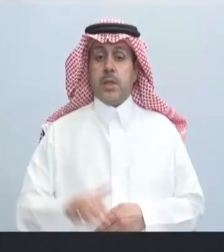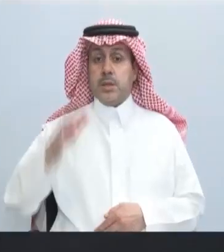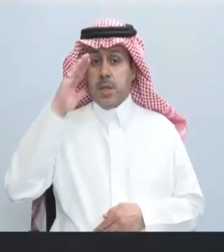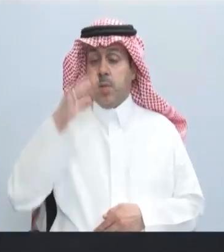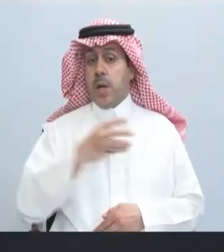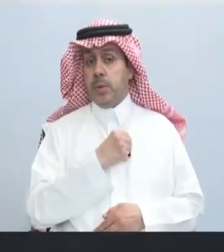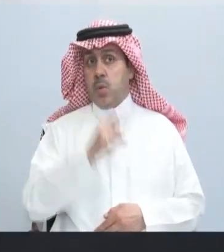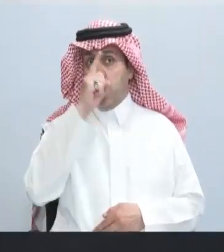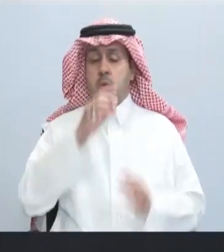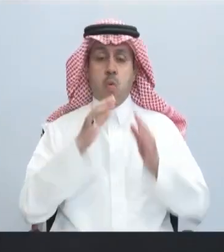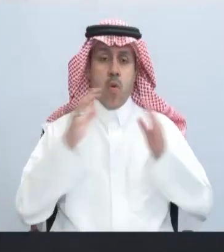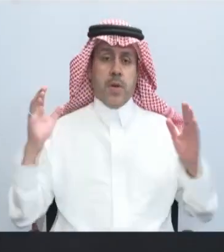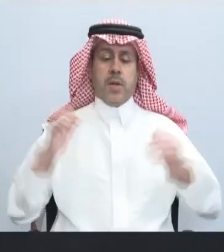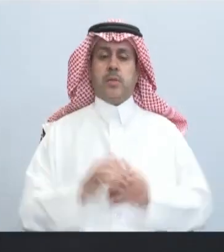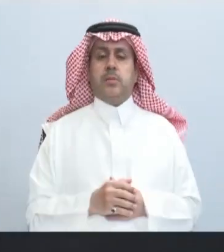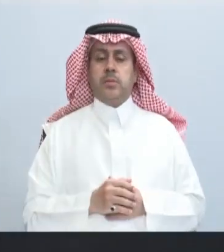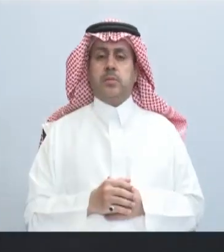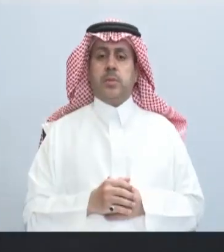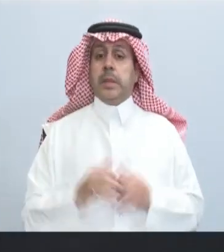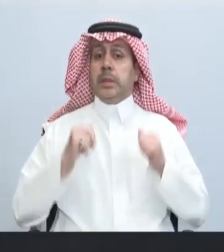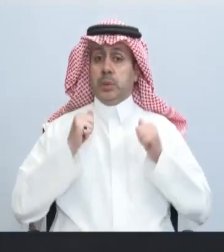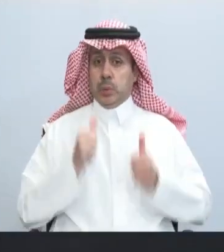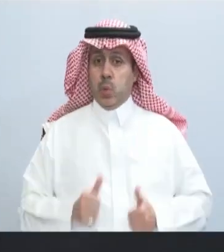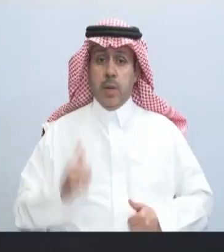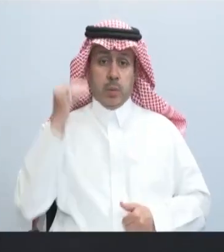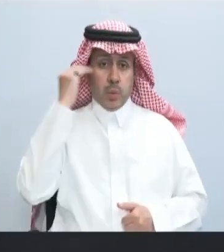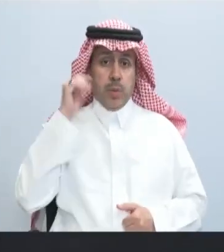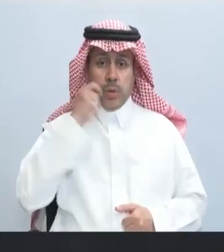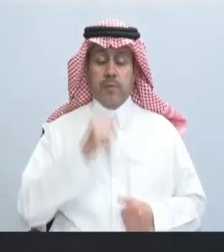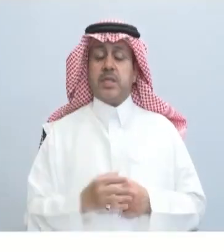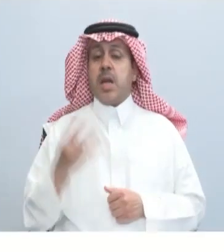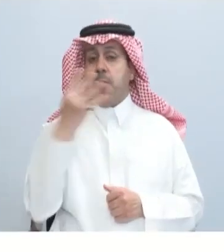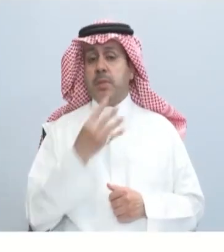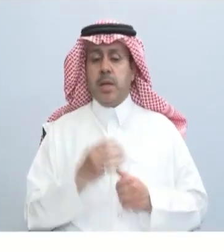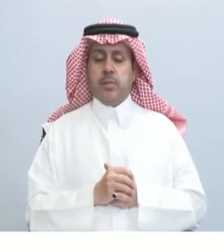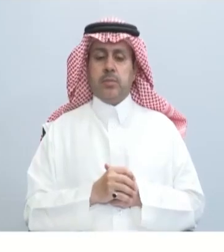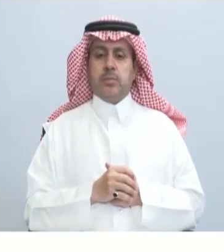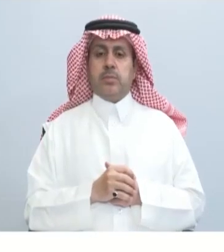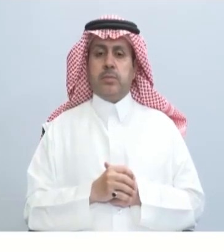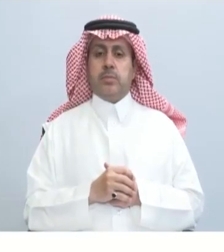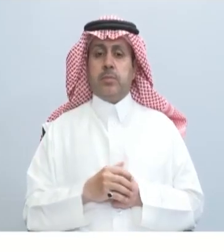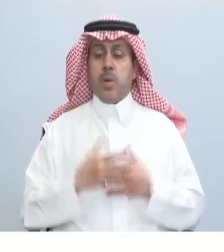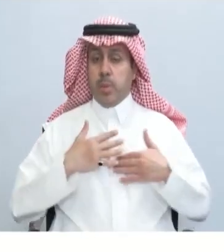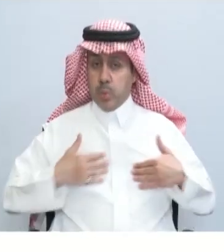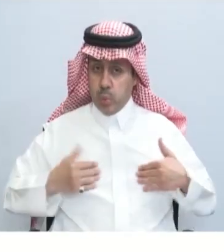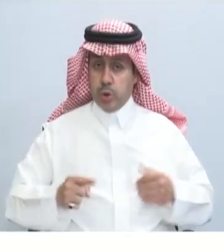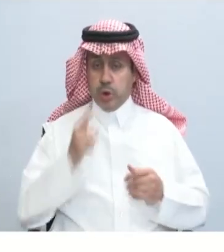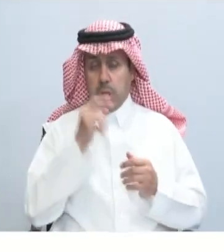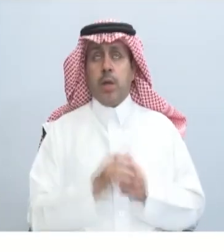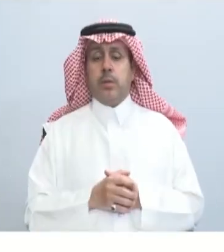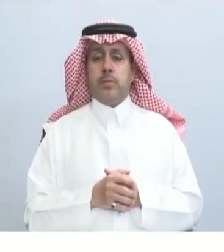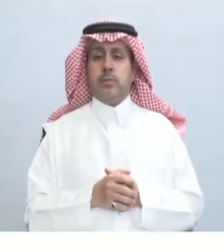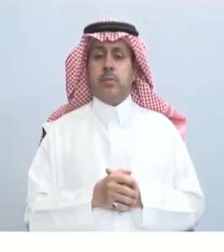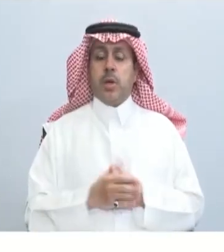السلام عليكم ورحمه الله وبركاته احبتي طلاب وطالبات الصف الرابع الابتدائي طاب يومكم اتمنى ان تكونوا